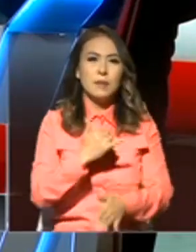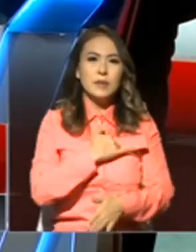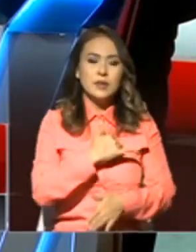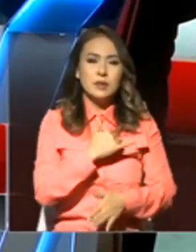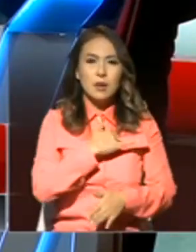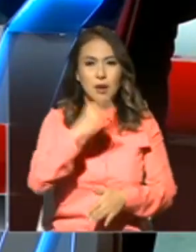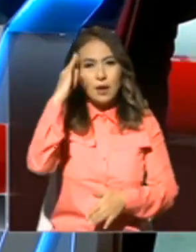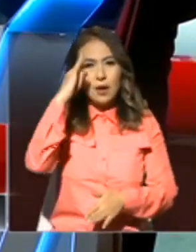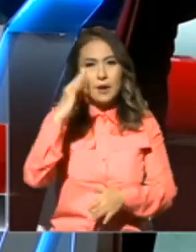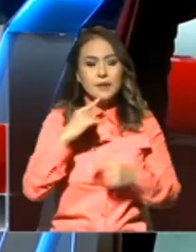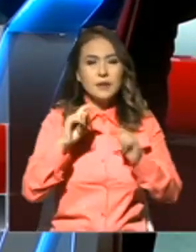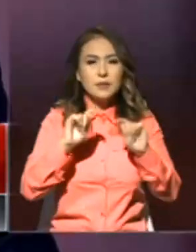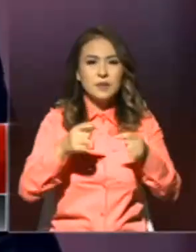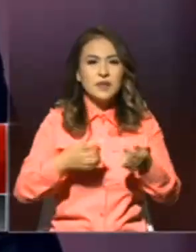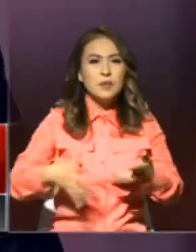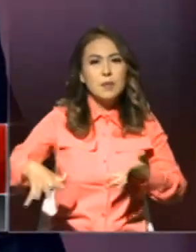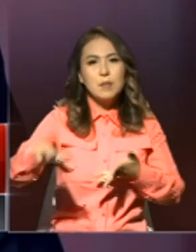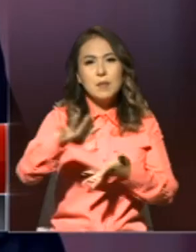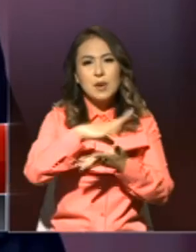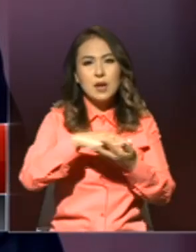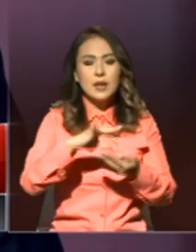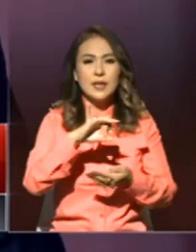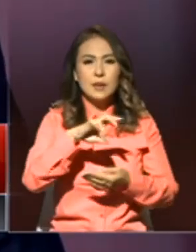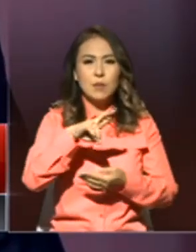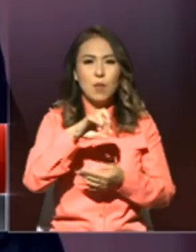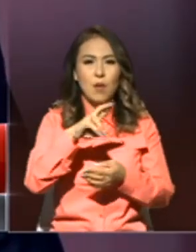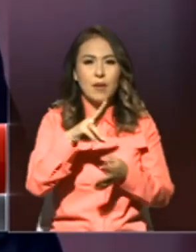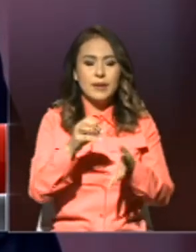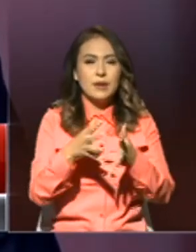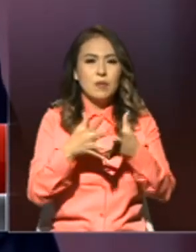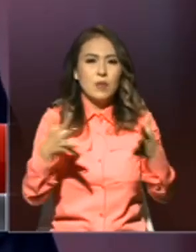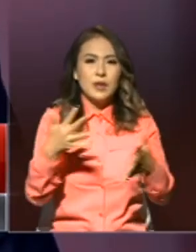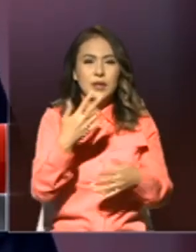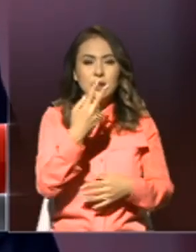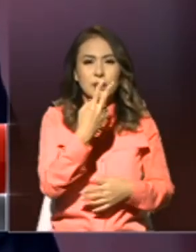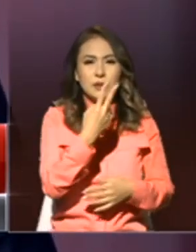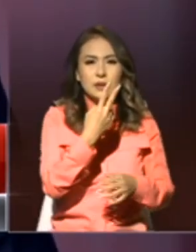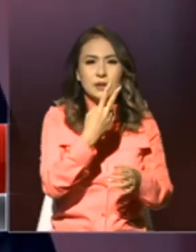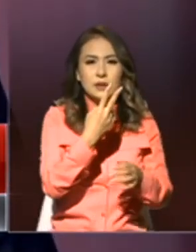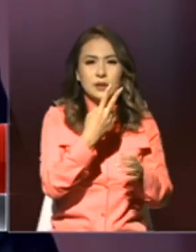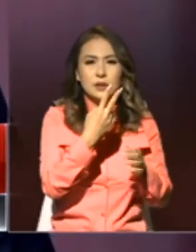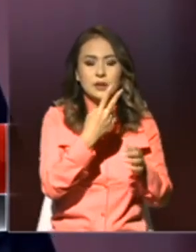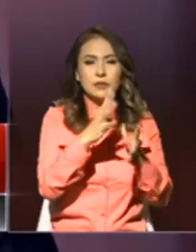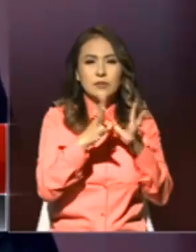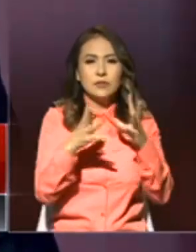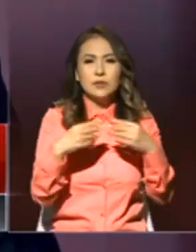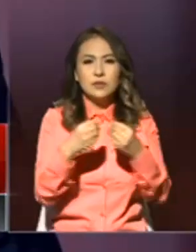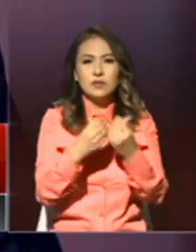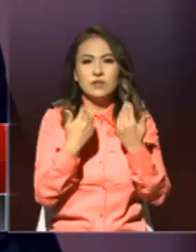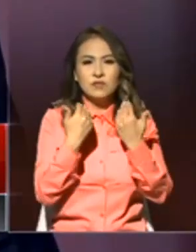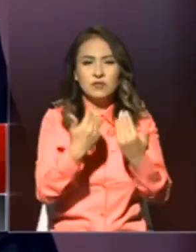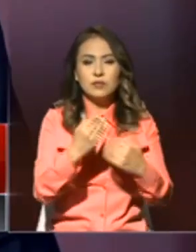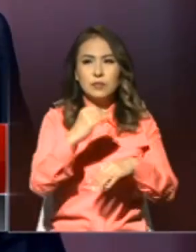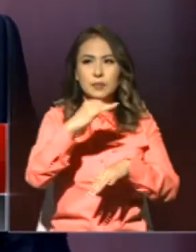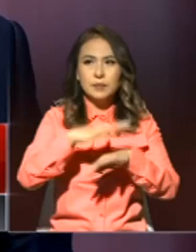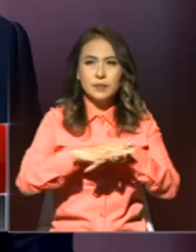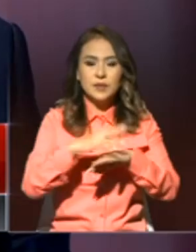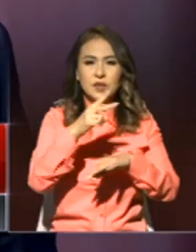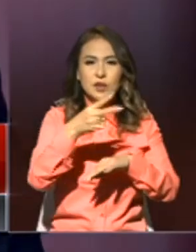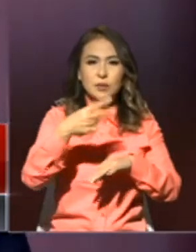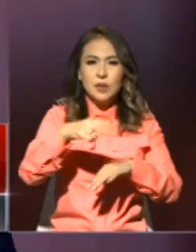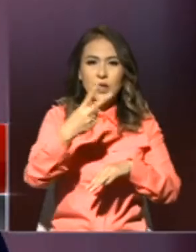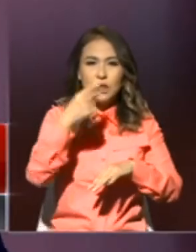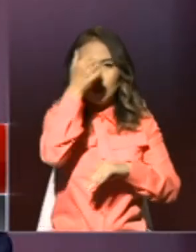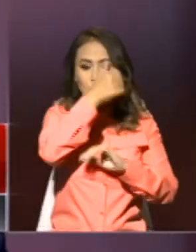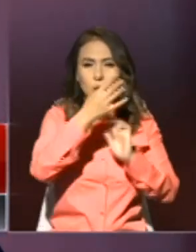немізде Қазақстанда берілген барлық ипотеканың жартысынан астамы 2,57 триллион теңге жалғыз Отбасы банкіне тиесілі екен. Ал 2022